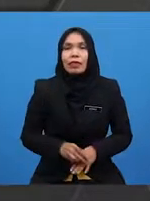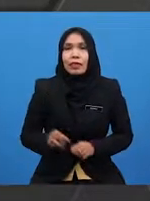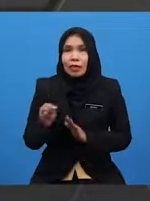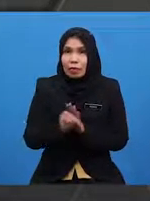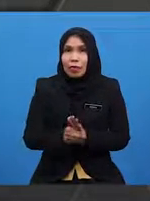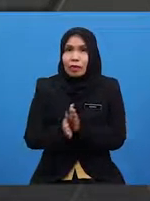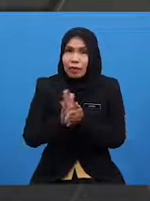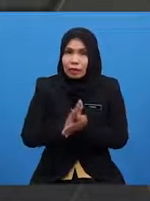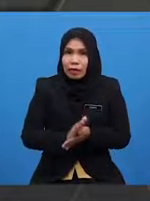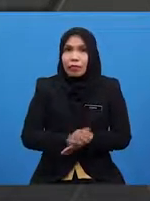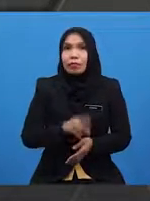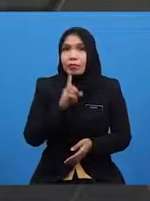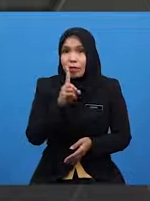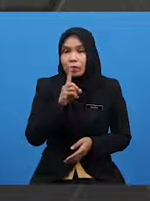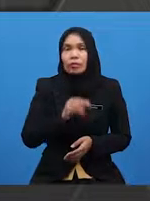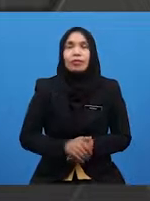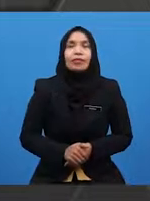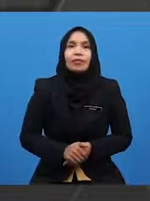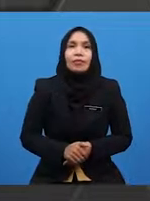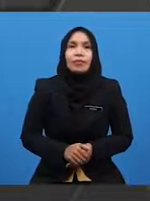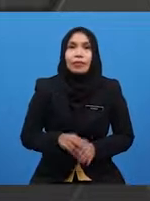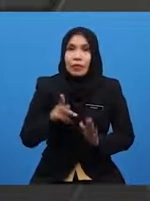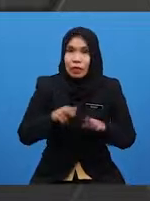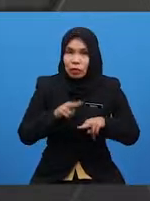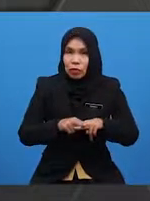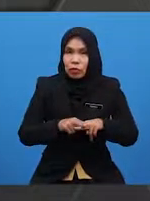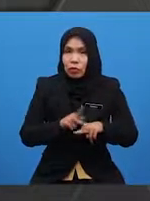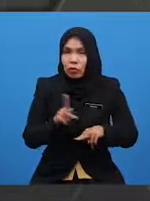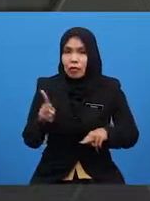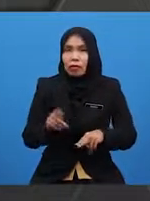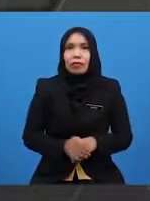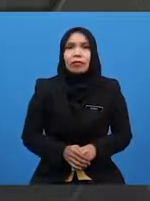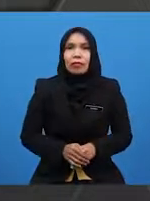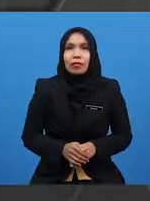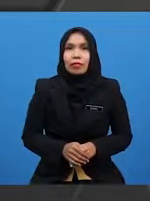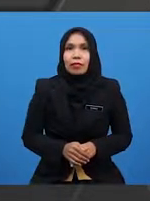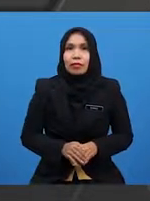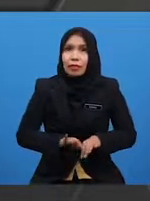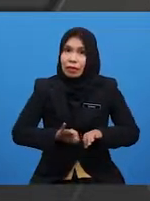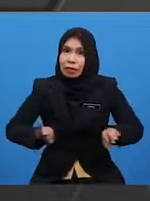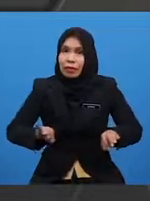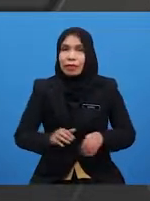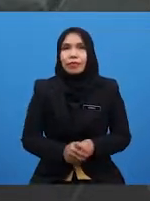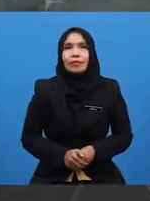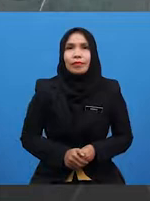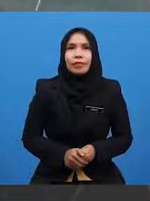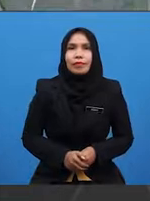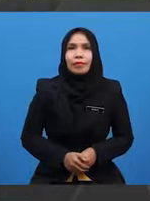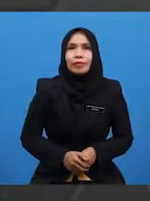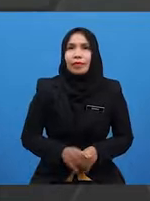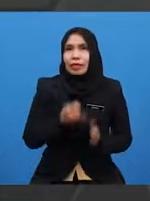Kedudukan bahagian mungkin berpisah kerana mementingkan ruang pameran. Seni